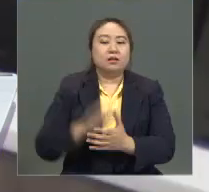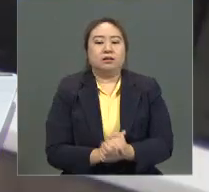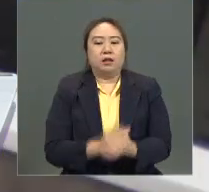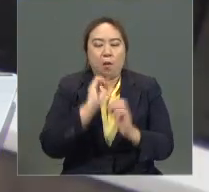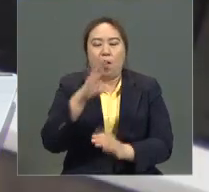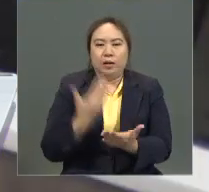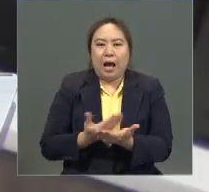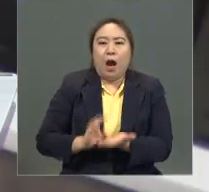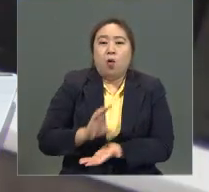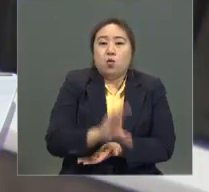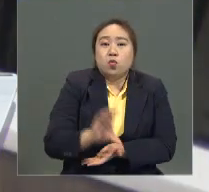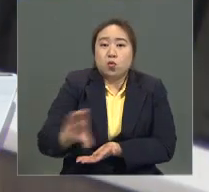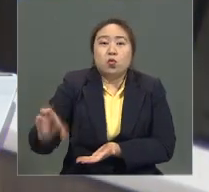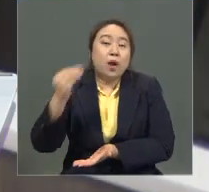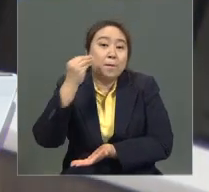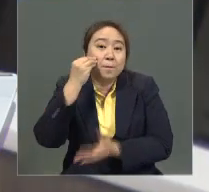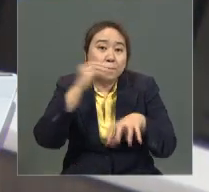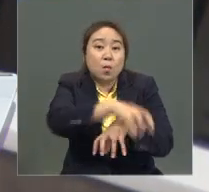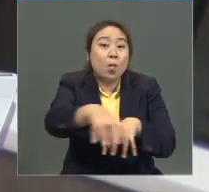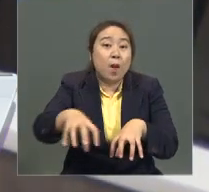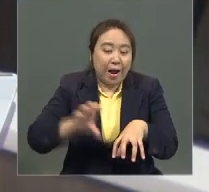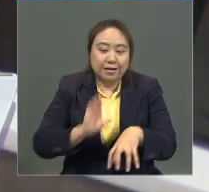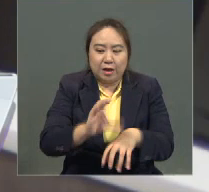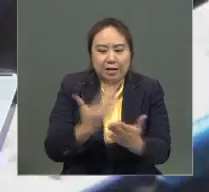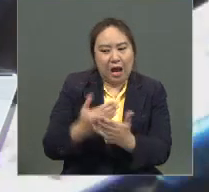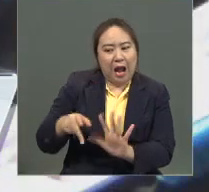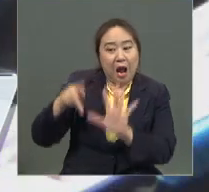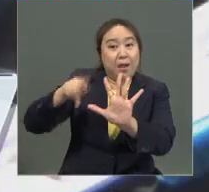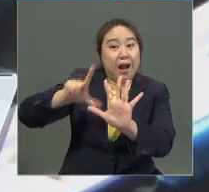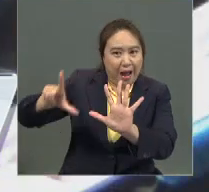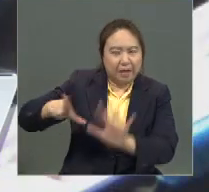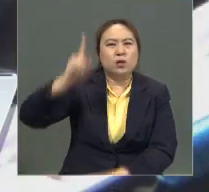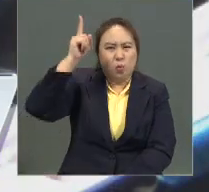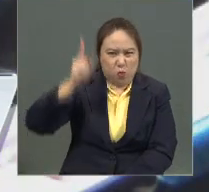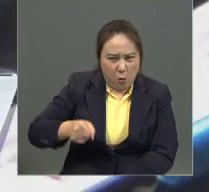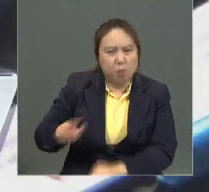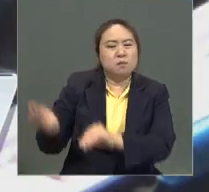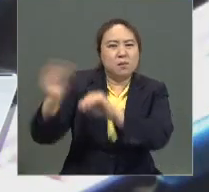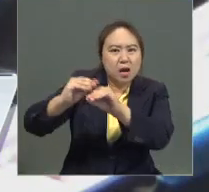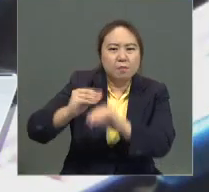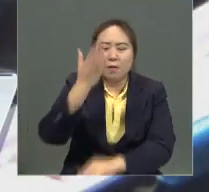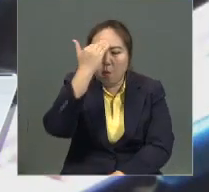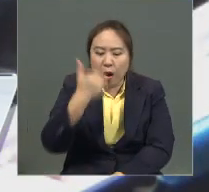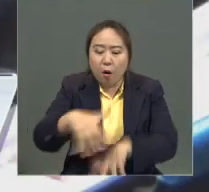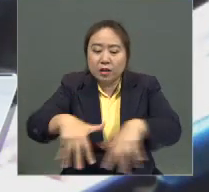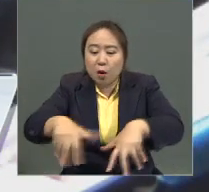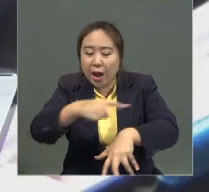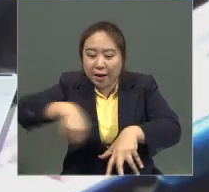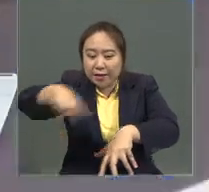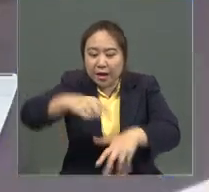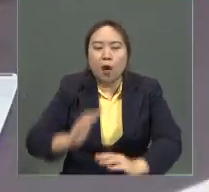องทุนหมู่บ้านที่เสนอกว่า 5,000 ล้านบาทในความเป็นจริงควรเสนอมากกว่านี้ด้วยซ้ำเพราะจะได้ให้ชาวบ้านนำไปพัฒนา